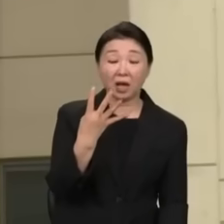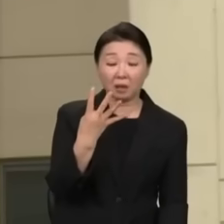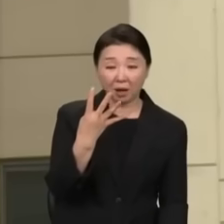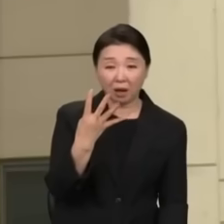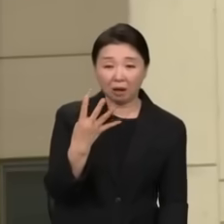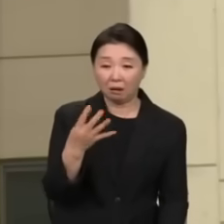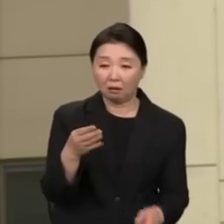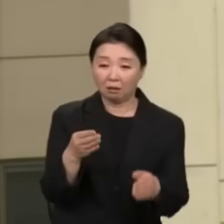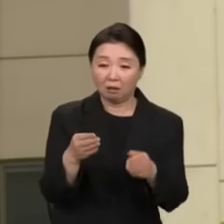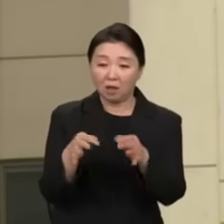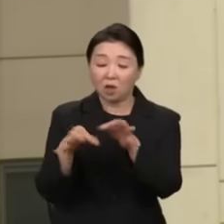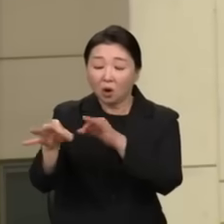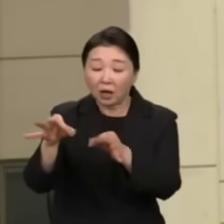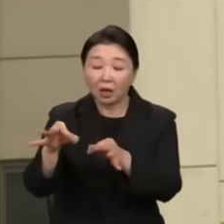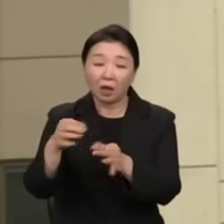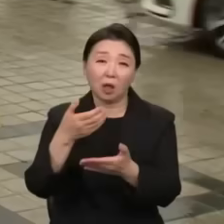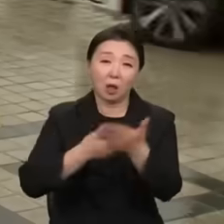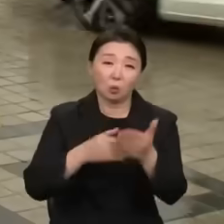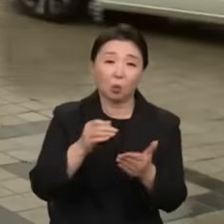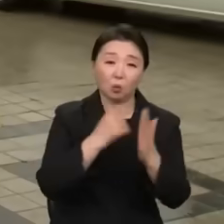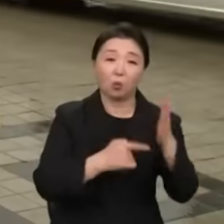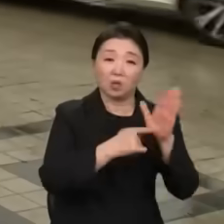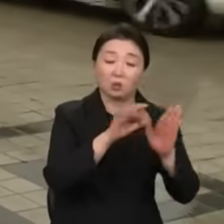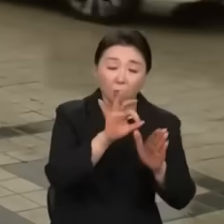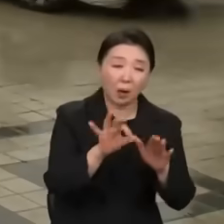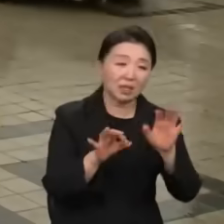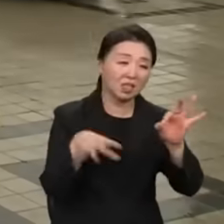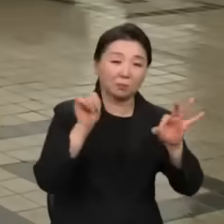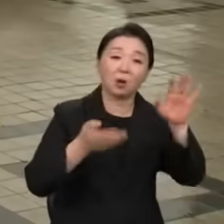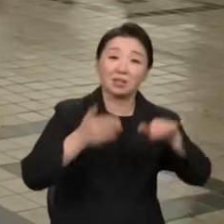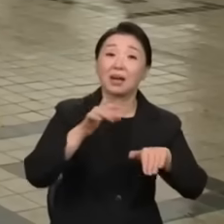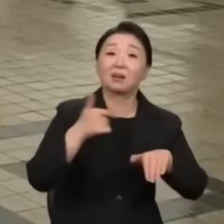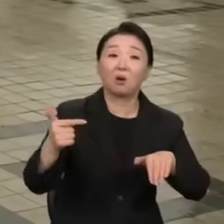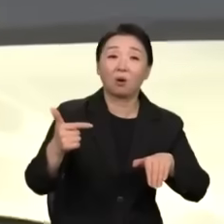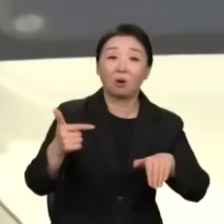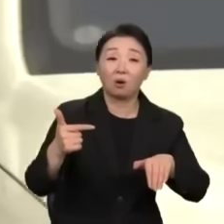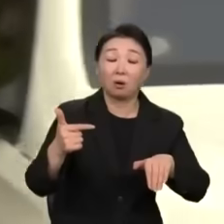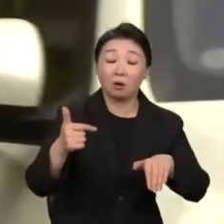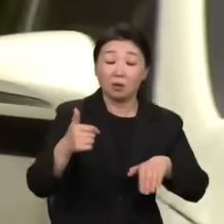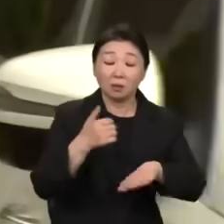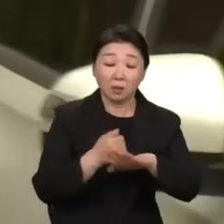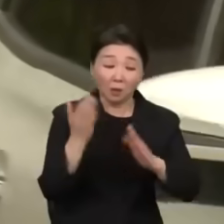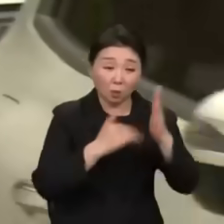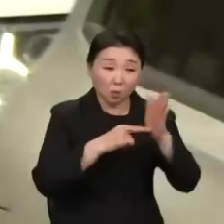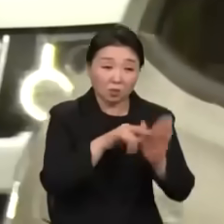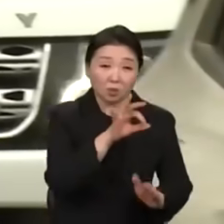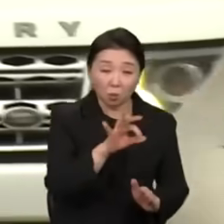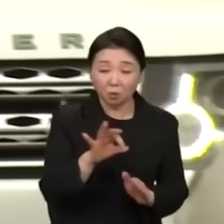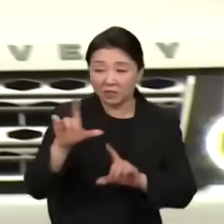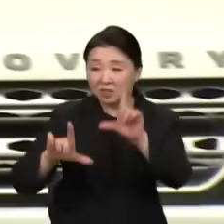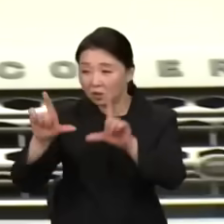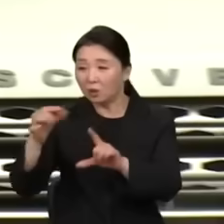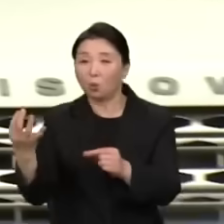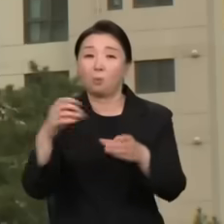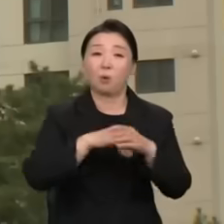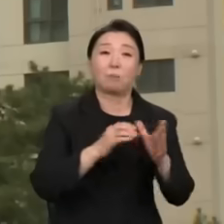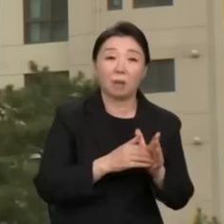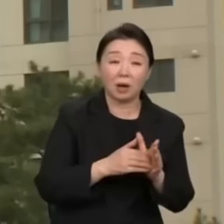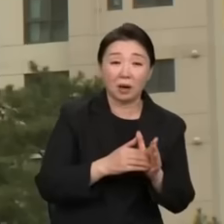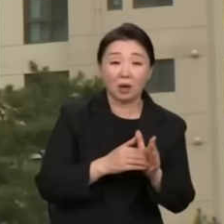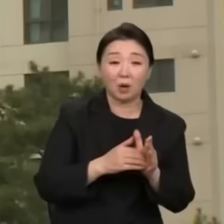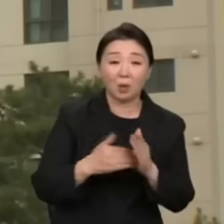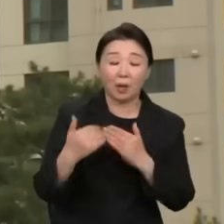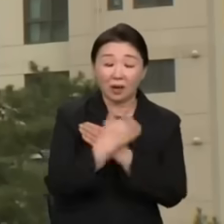비교하면 10억 넘게 차이 납니다. 공시가는 시세의 현실화율을 반영해 구하는데 보유세와 건보료 등